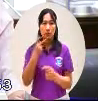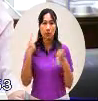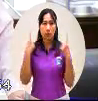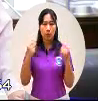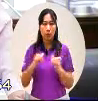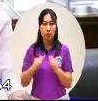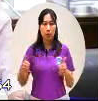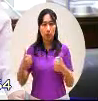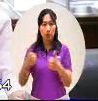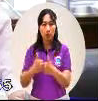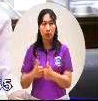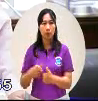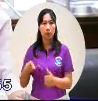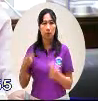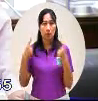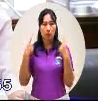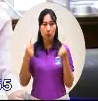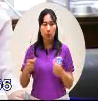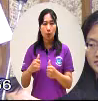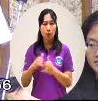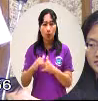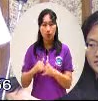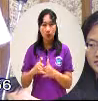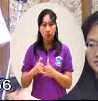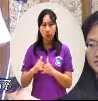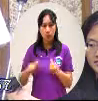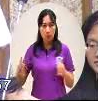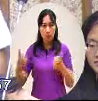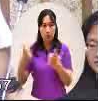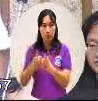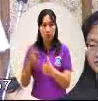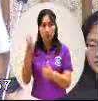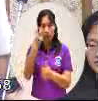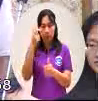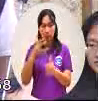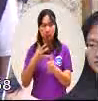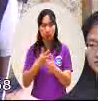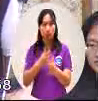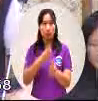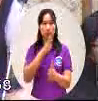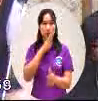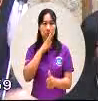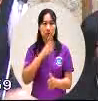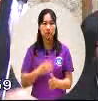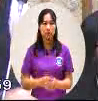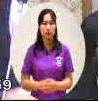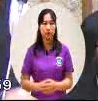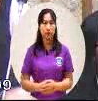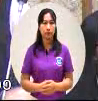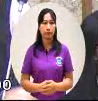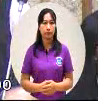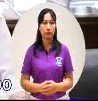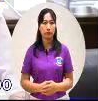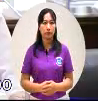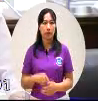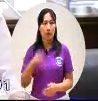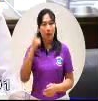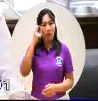是我们原民会来督导。先跟你做这样的一个说明。 但是你想一想看